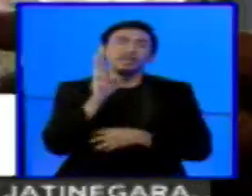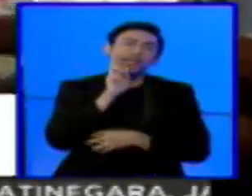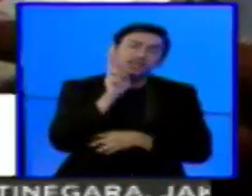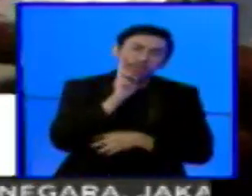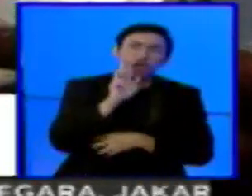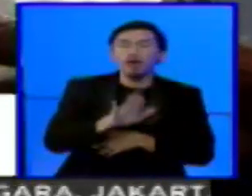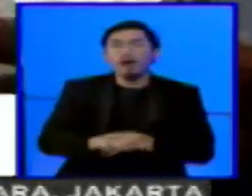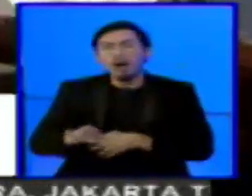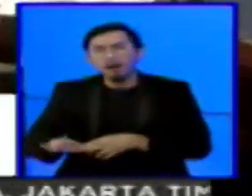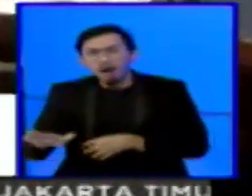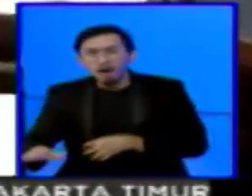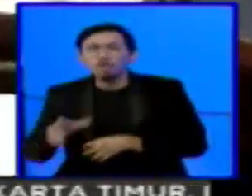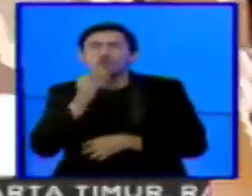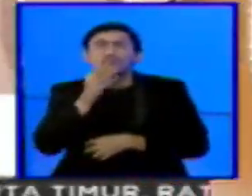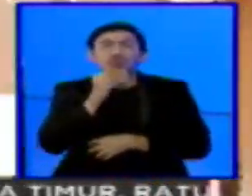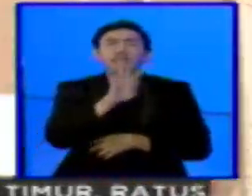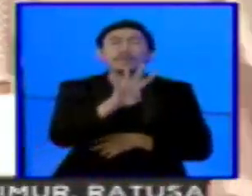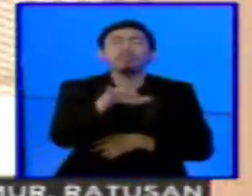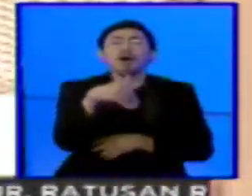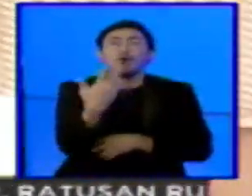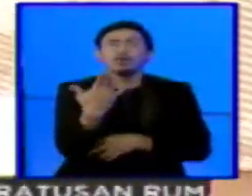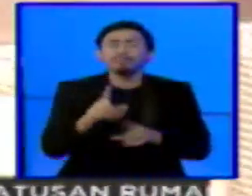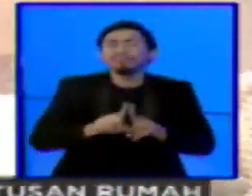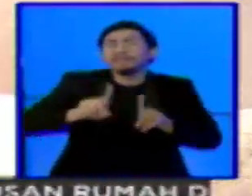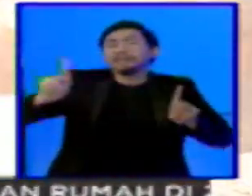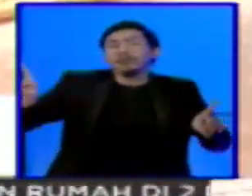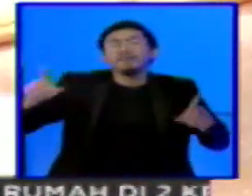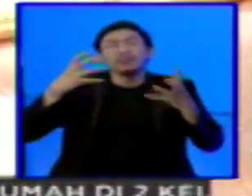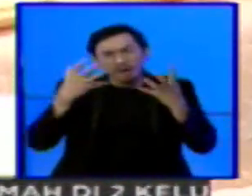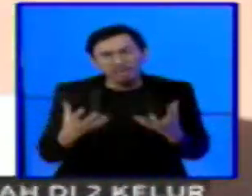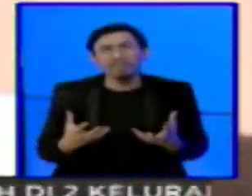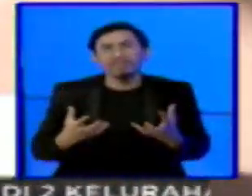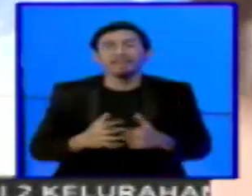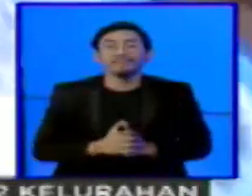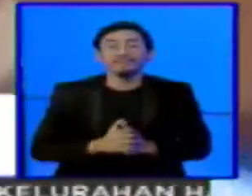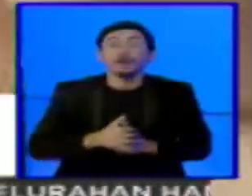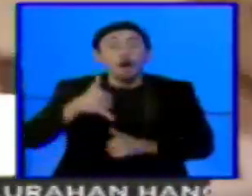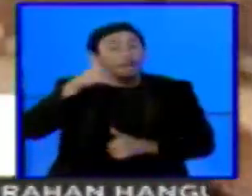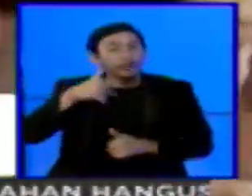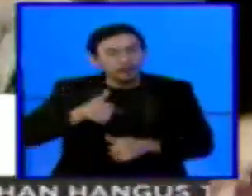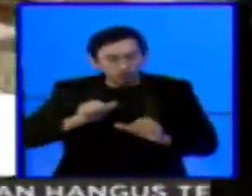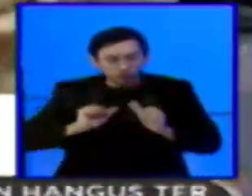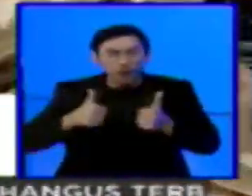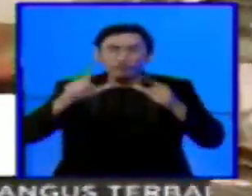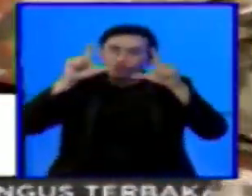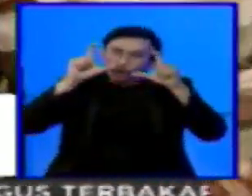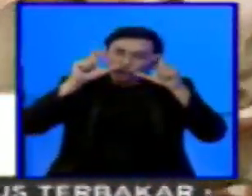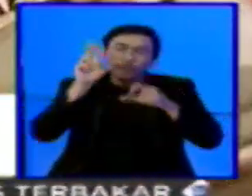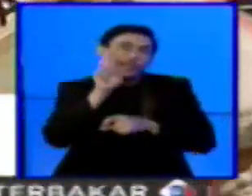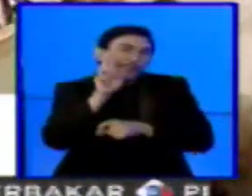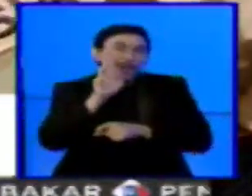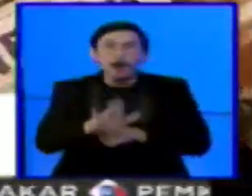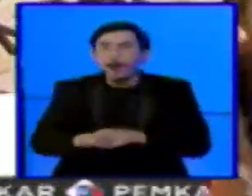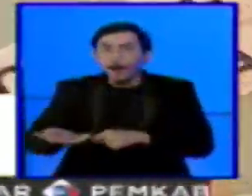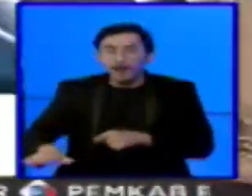tahun. Hanya foto di ponsel yang menjadi obat rindu tak tertahan di tengah penatnya misi yang dijalani. Namun,